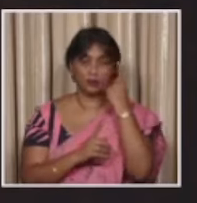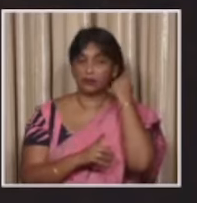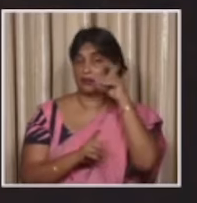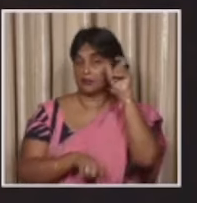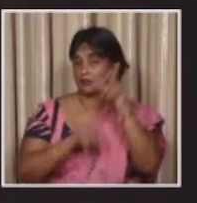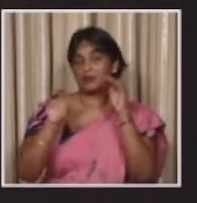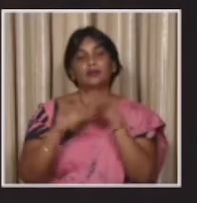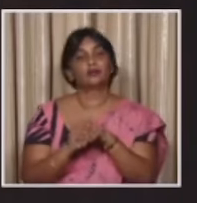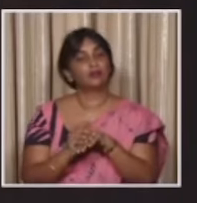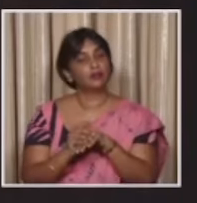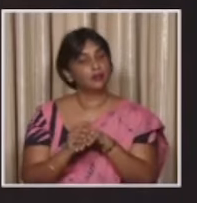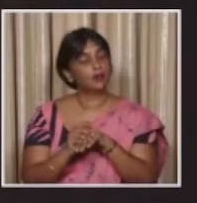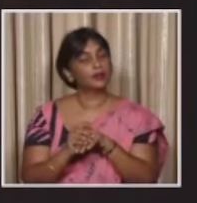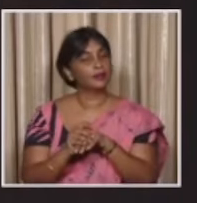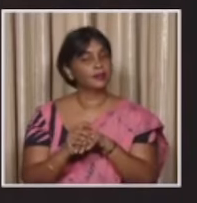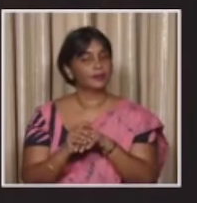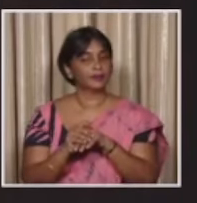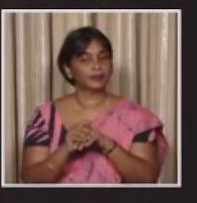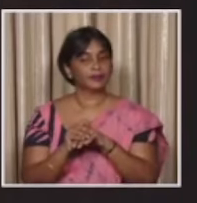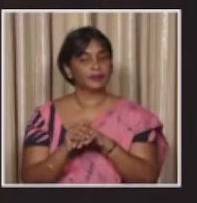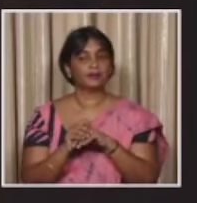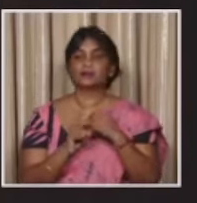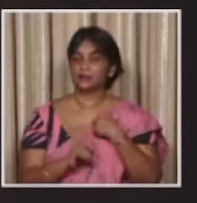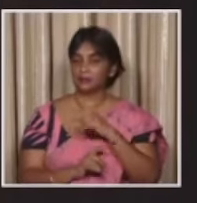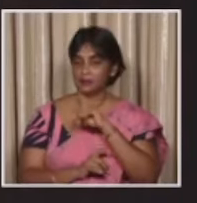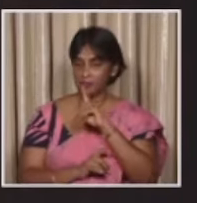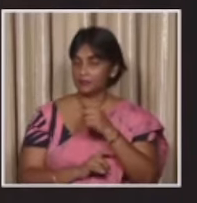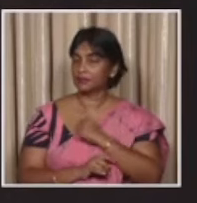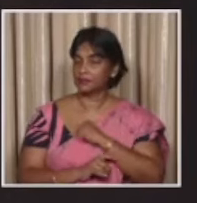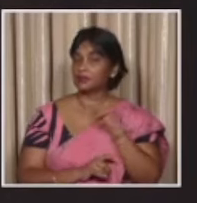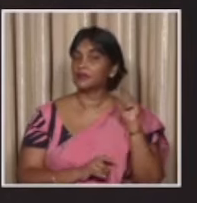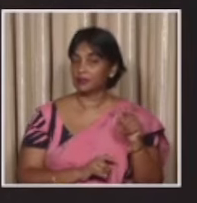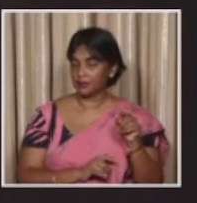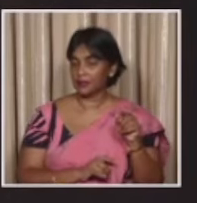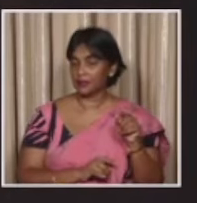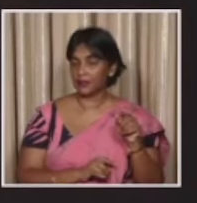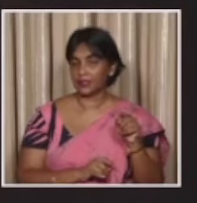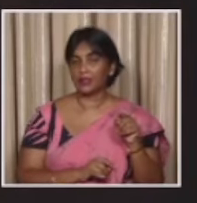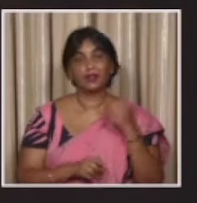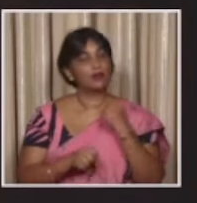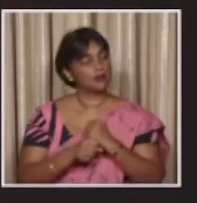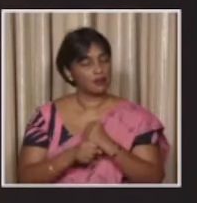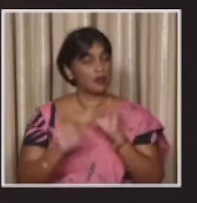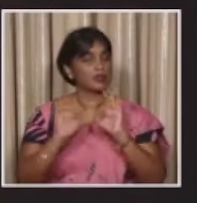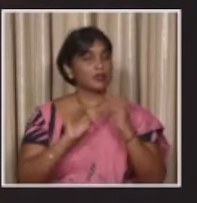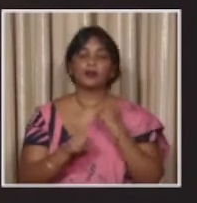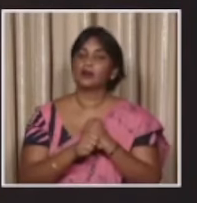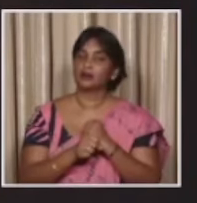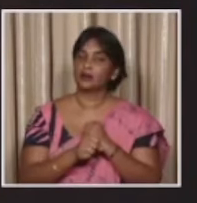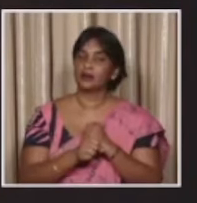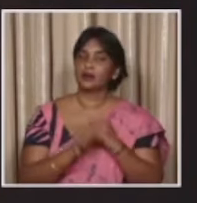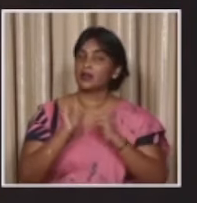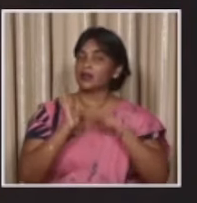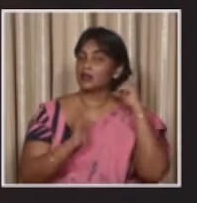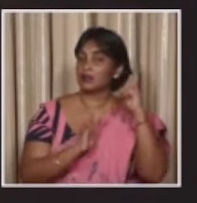විචාරකයෝ ඉන්න ඒ මම අහන්න කැමති ඒ රජය යාපාල රජය